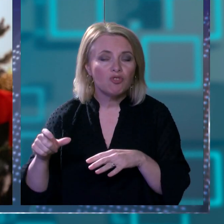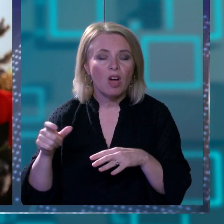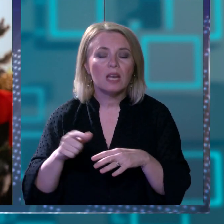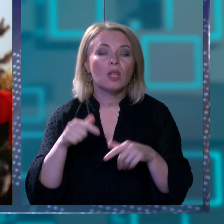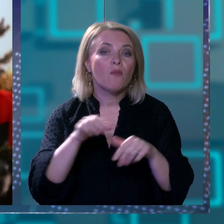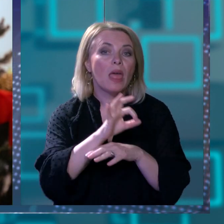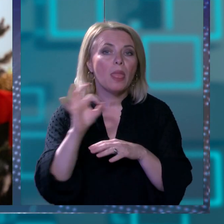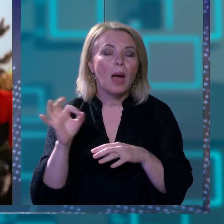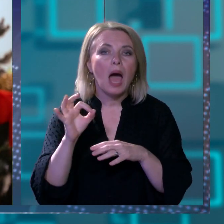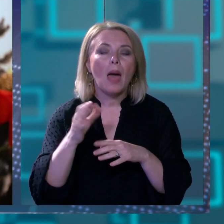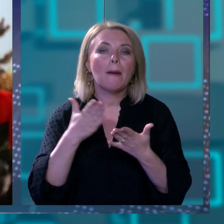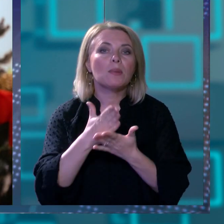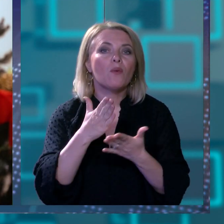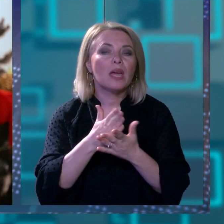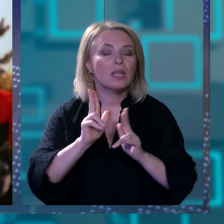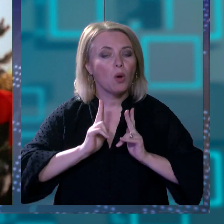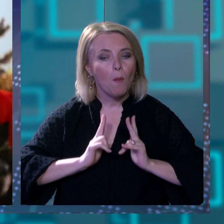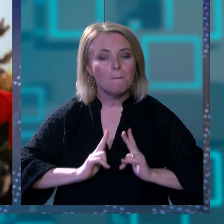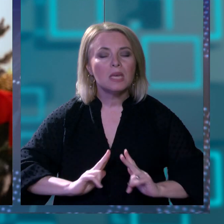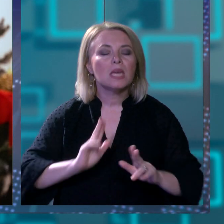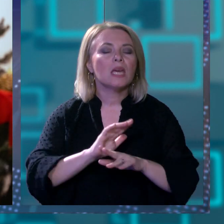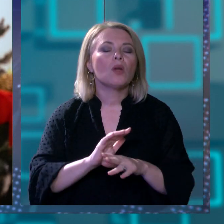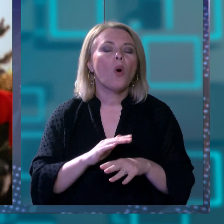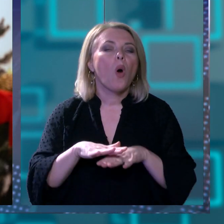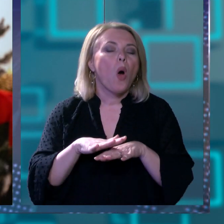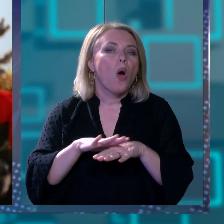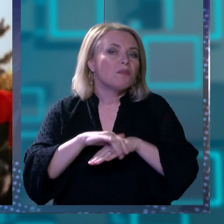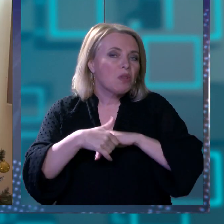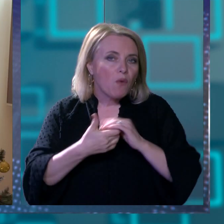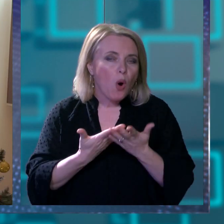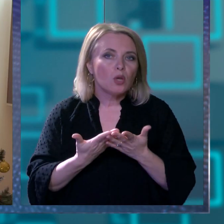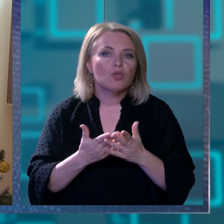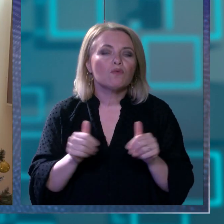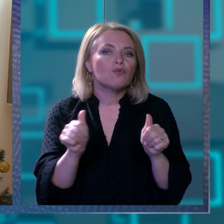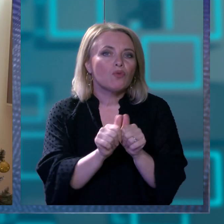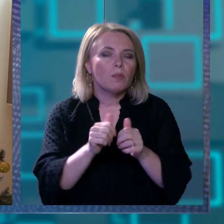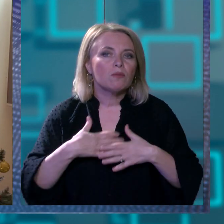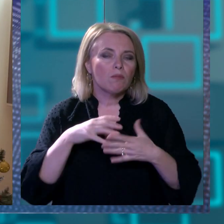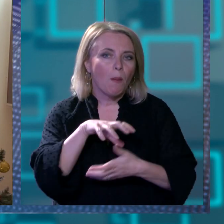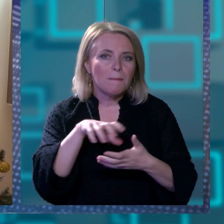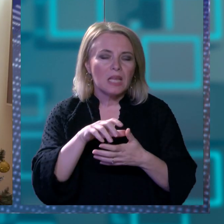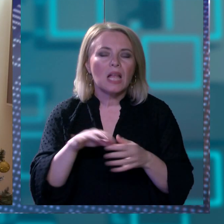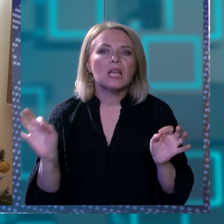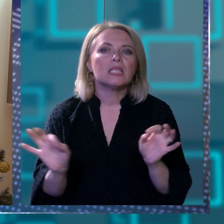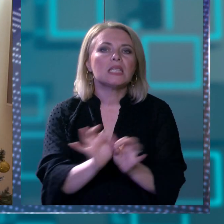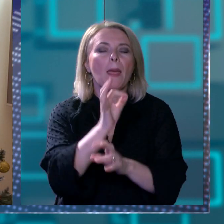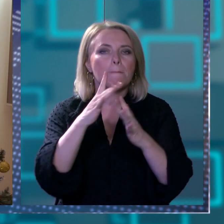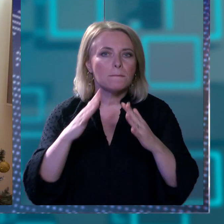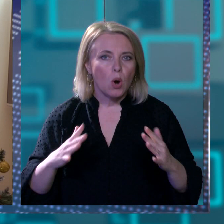dane provedete u miru i zadovoljstvu sa svojim najmilijima. Sretan vam i blagoslovljen